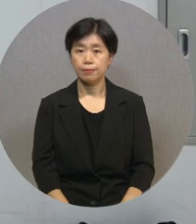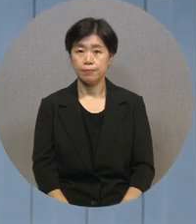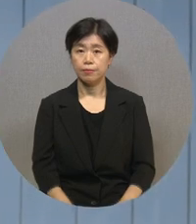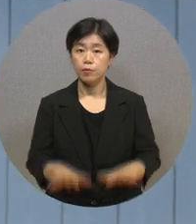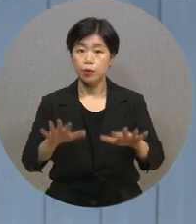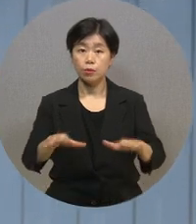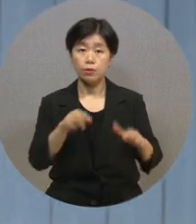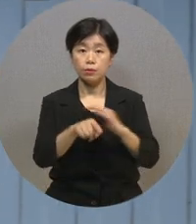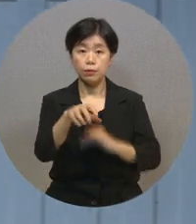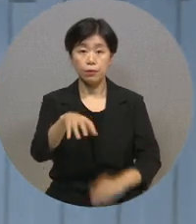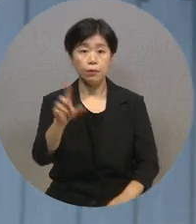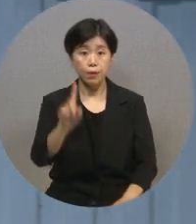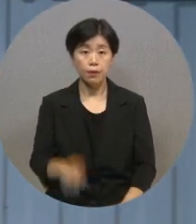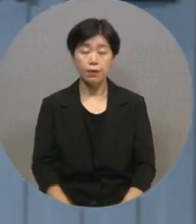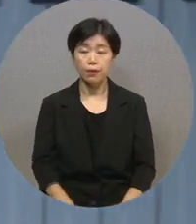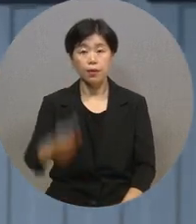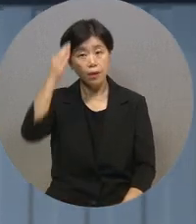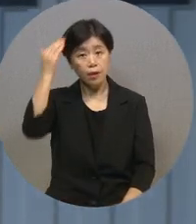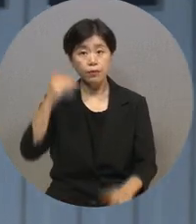오늘 찾아간 곳은 바로